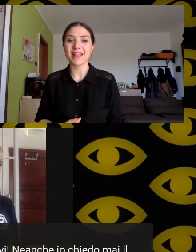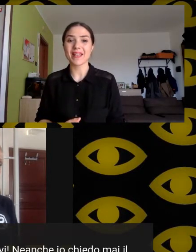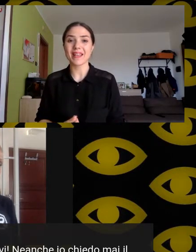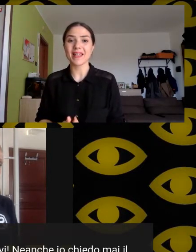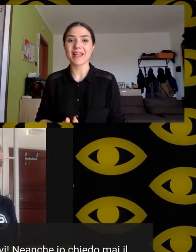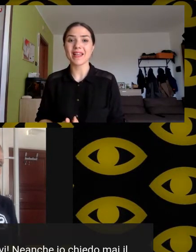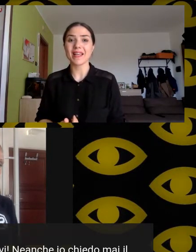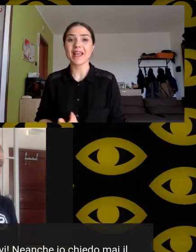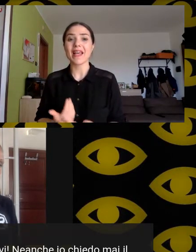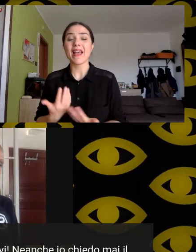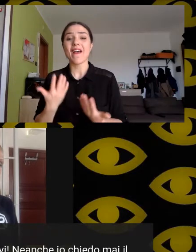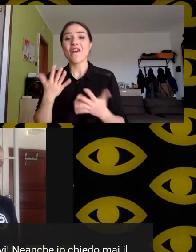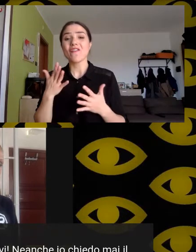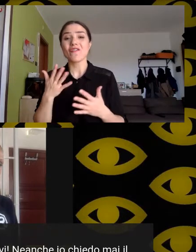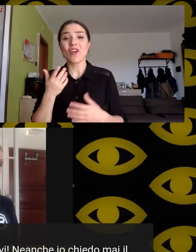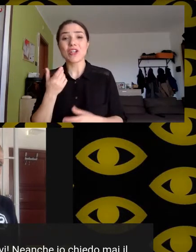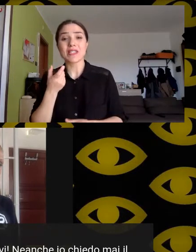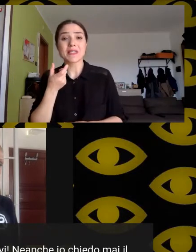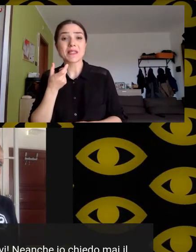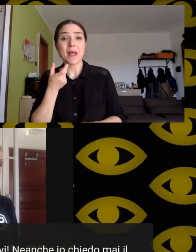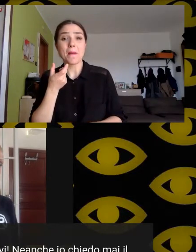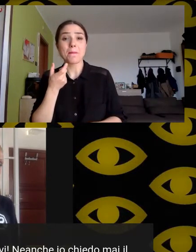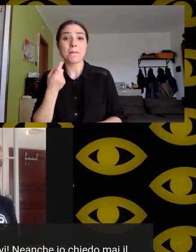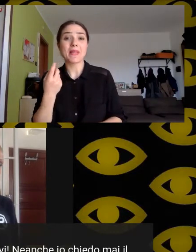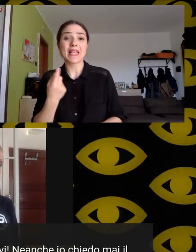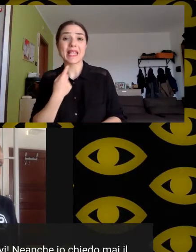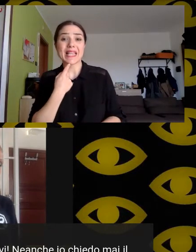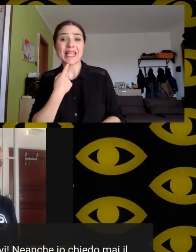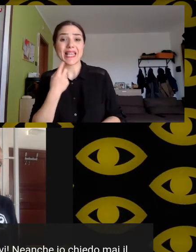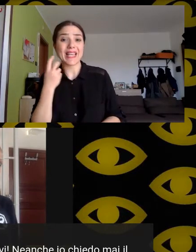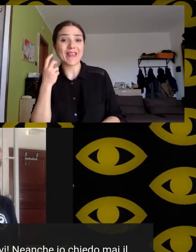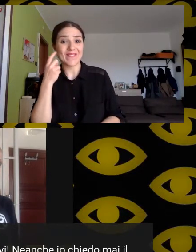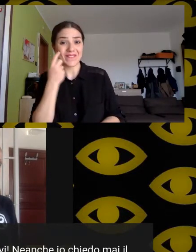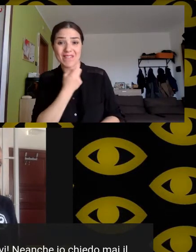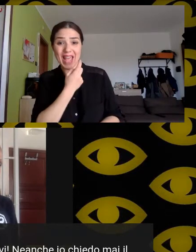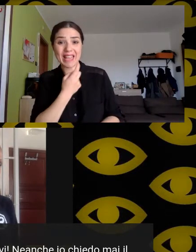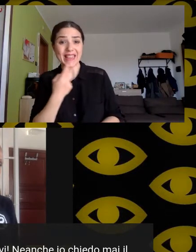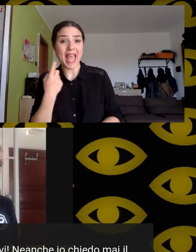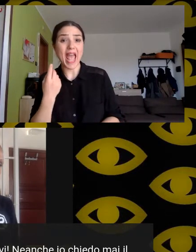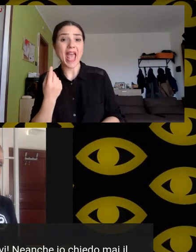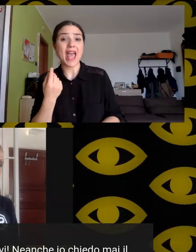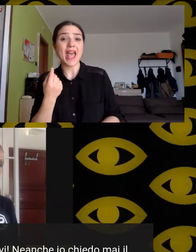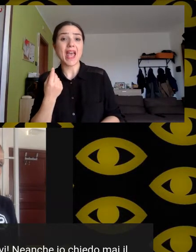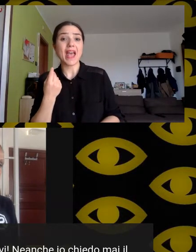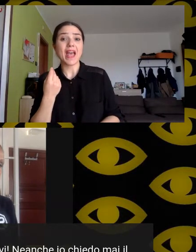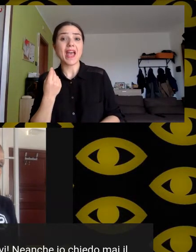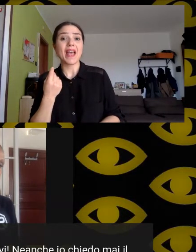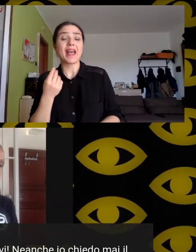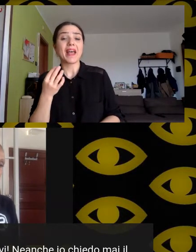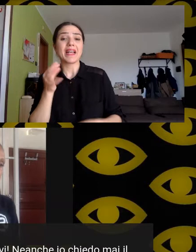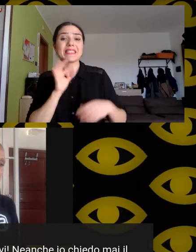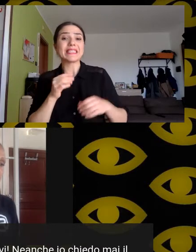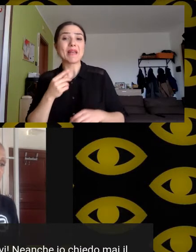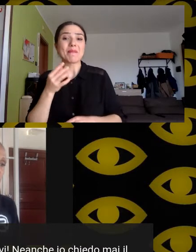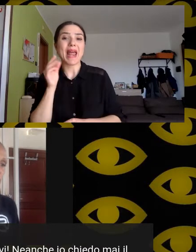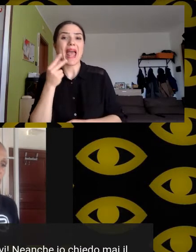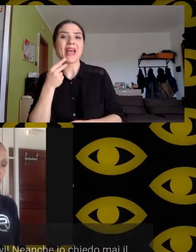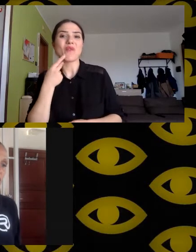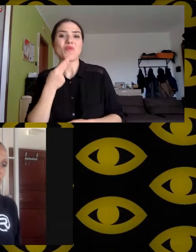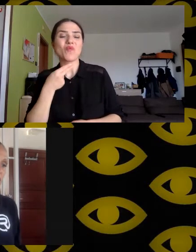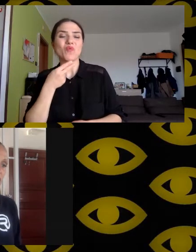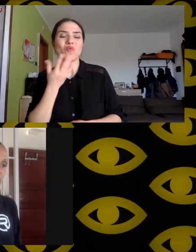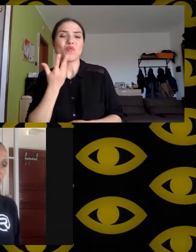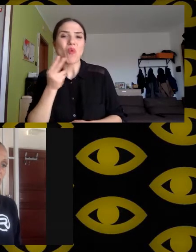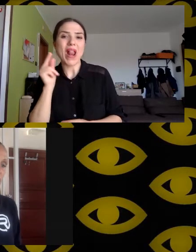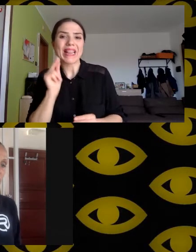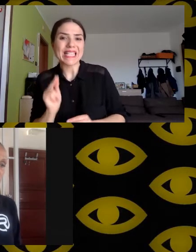vista che pensiamo, i vedenti o chi ci vede ancora un po', che sapere il colore delle cose sia necessario, ma magari Dario, non è una